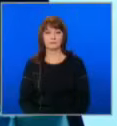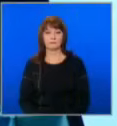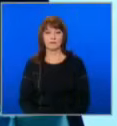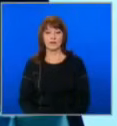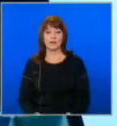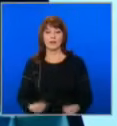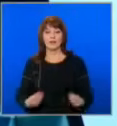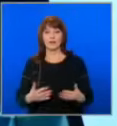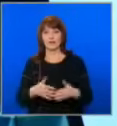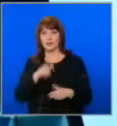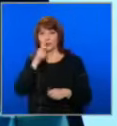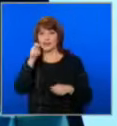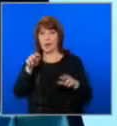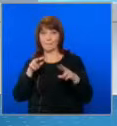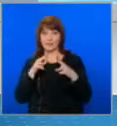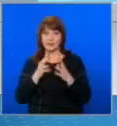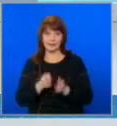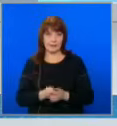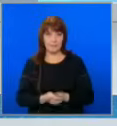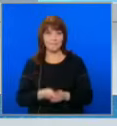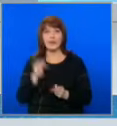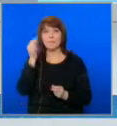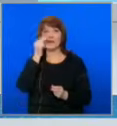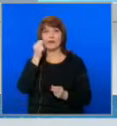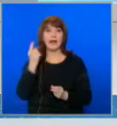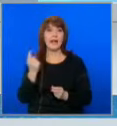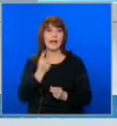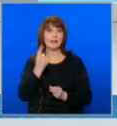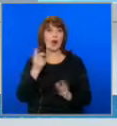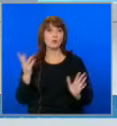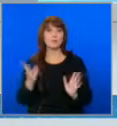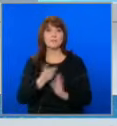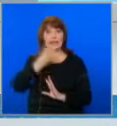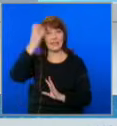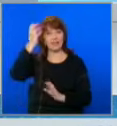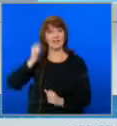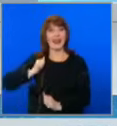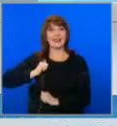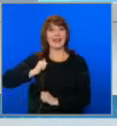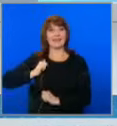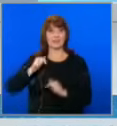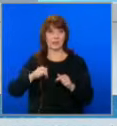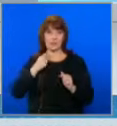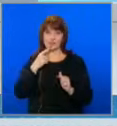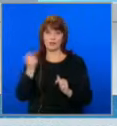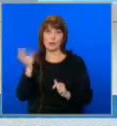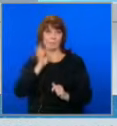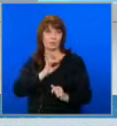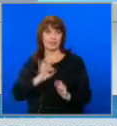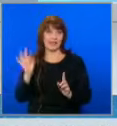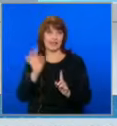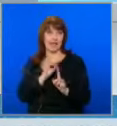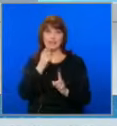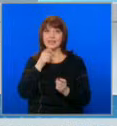започват новините в 18 добър вечер българия е една от 18-те държави от нато които тази година постигат